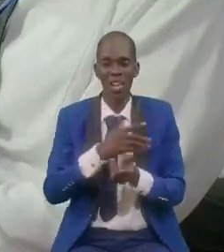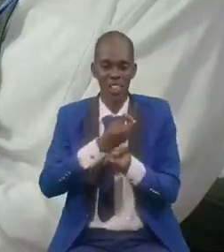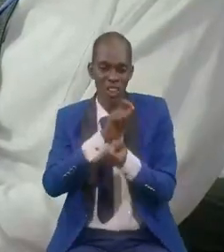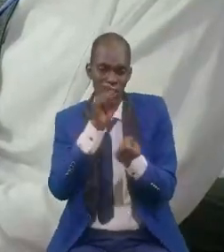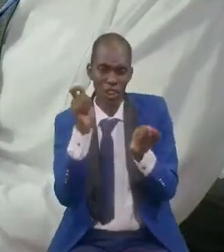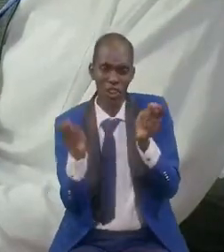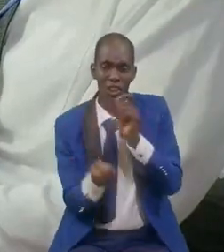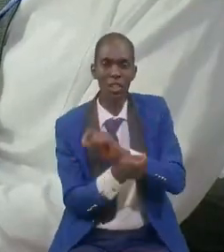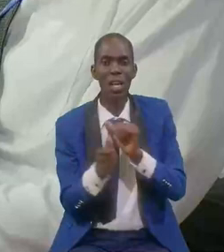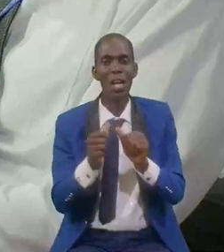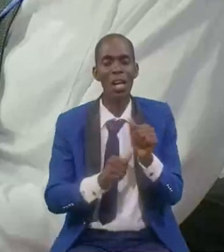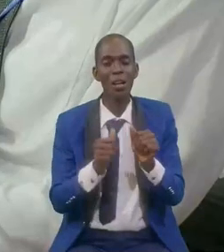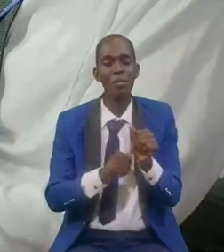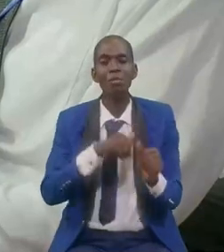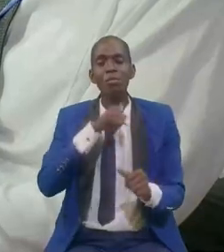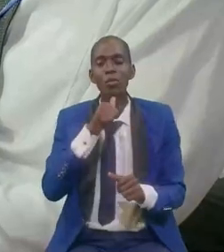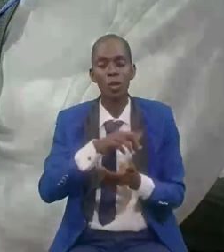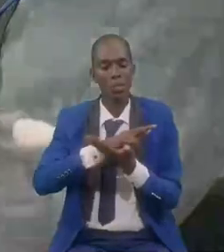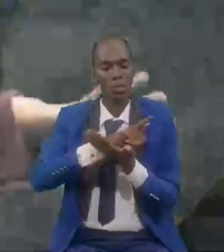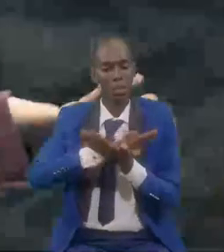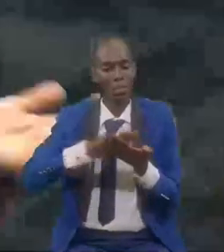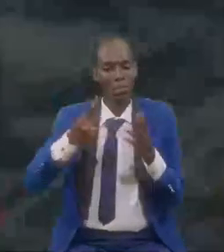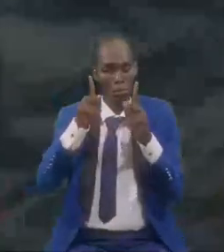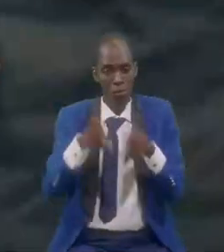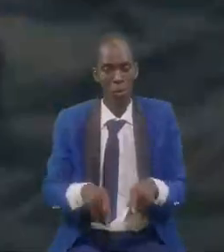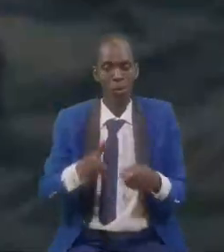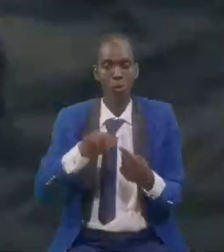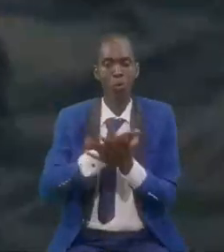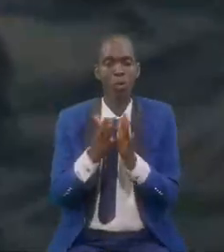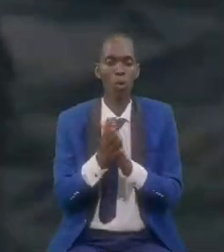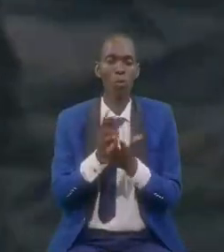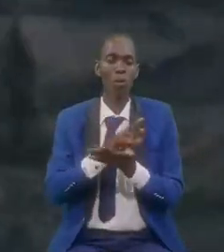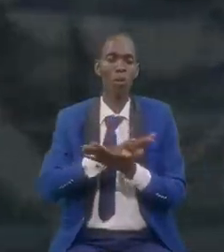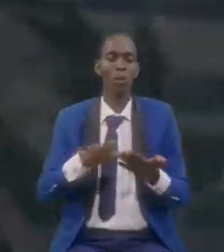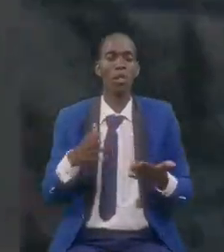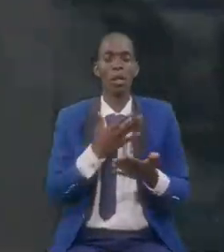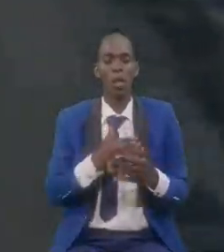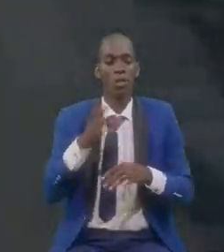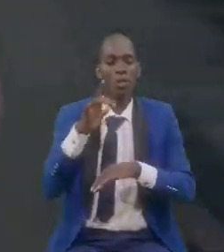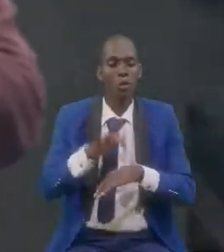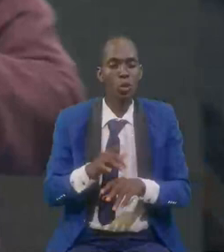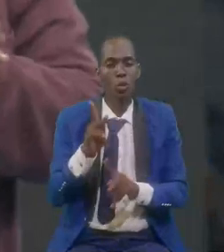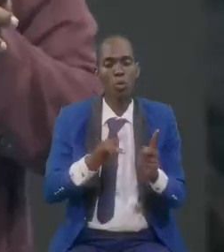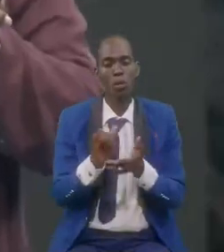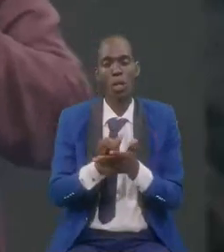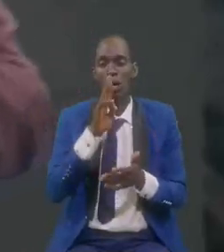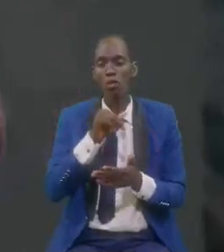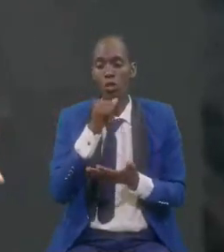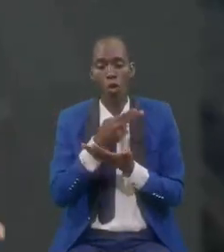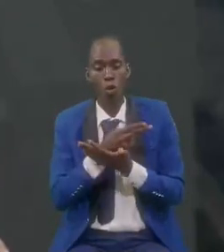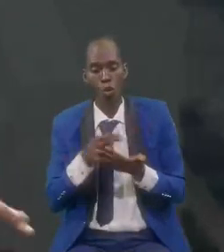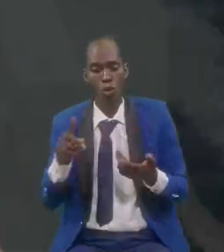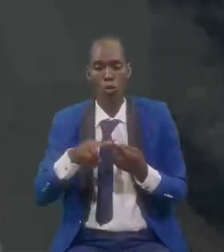et change les injustes en justes. Elle transforme les impies en pieux